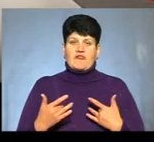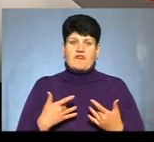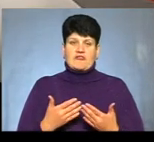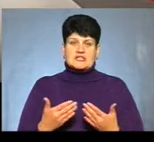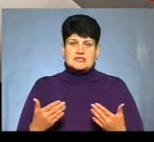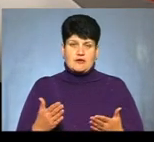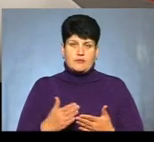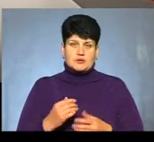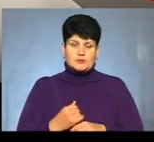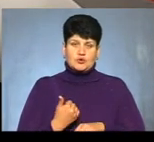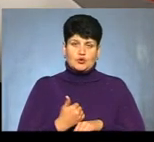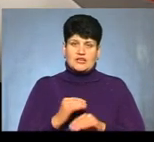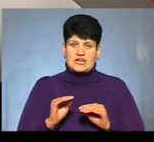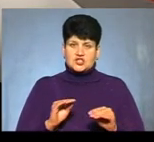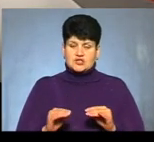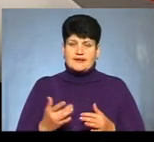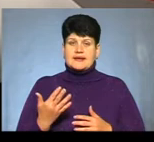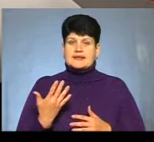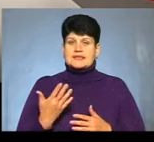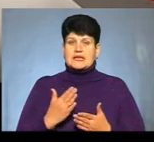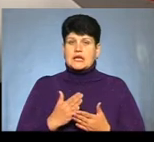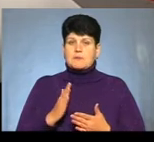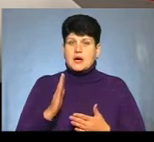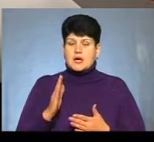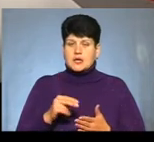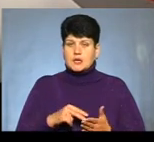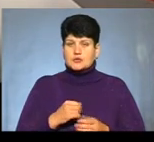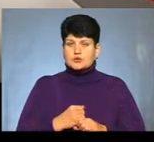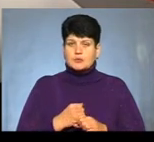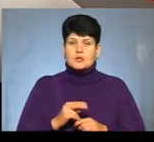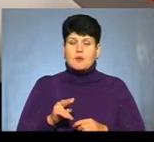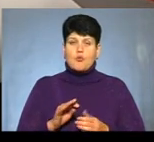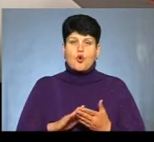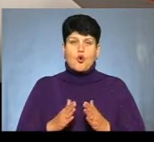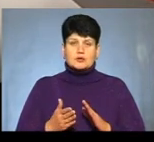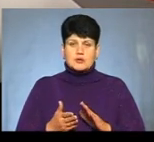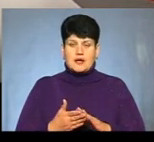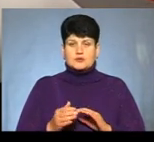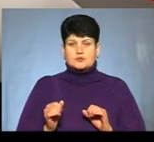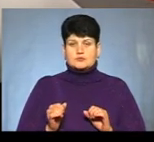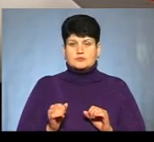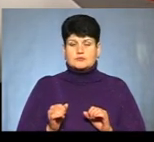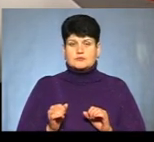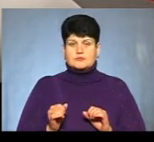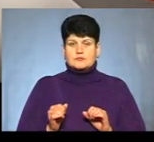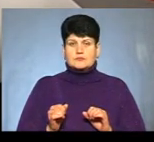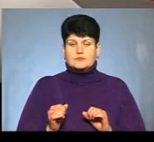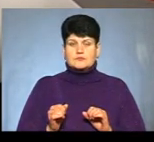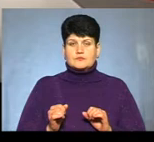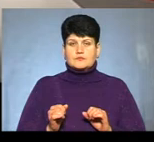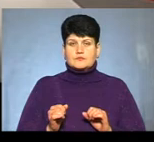скільки вистав повинен поставити головний режисер, а скільки вистав має поставити по контракту з